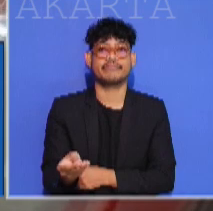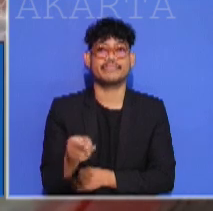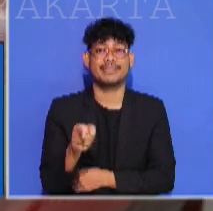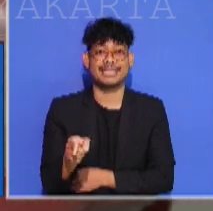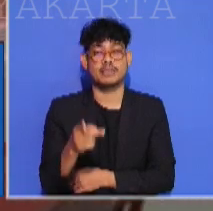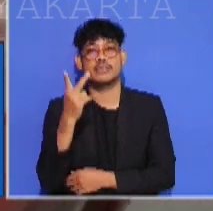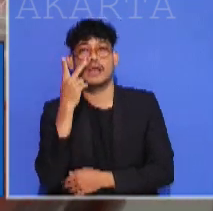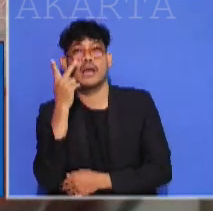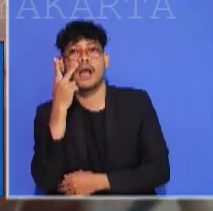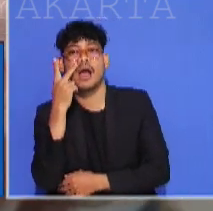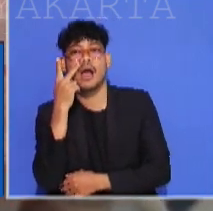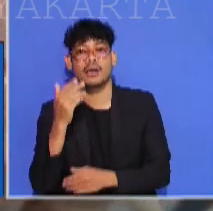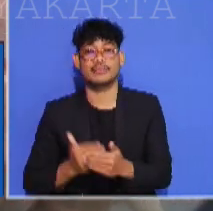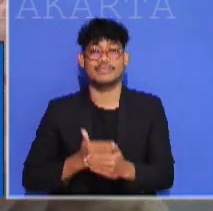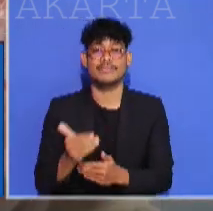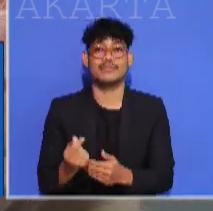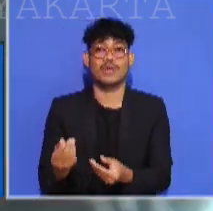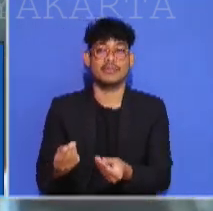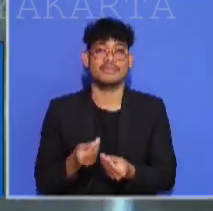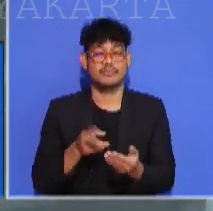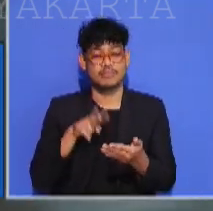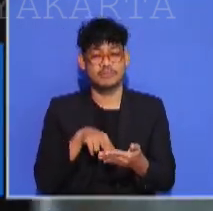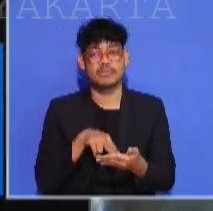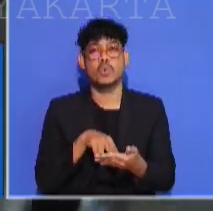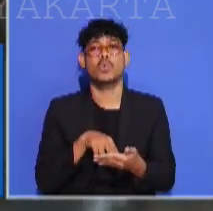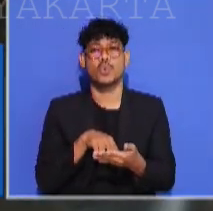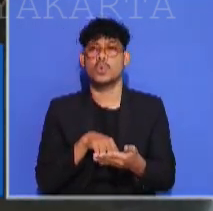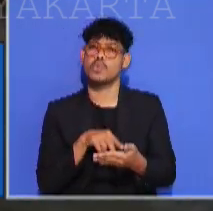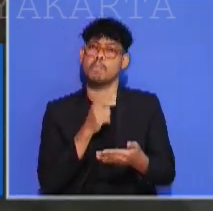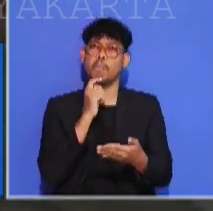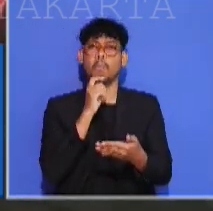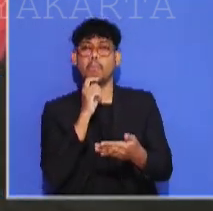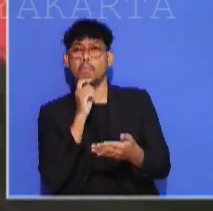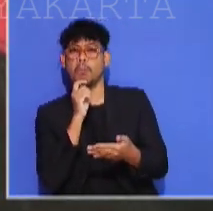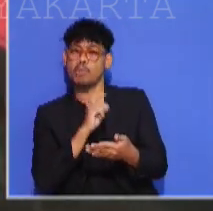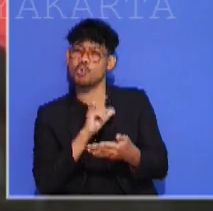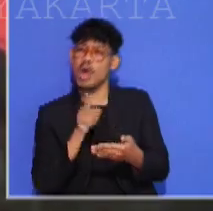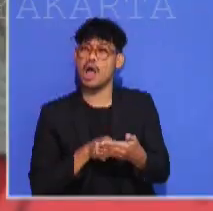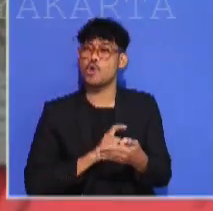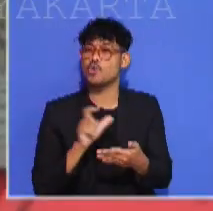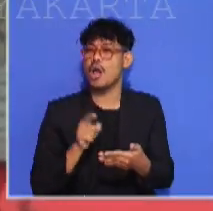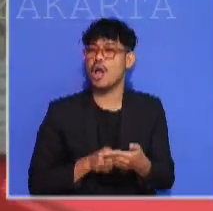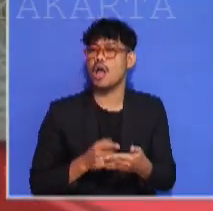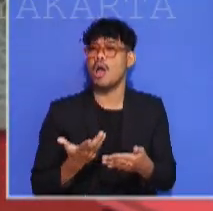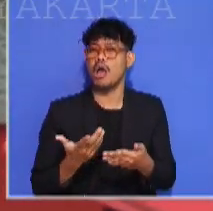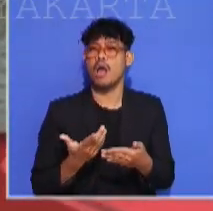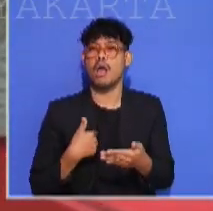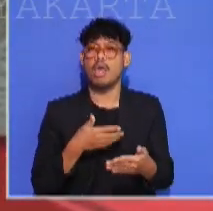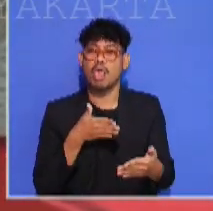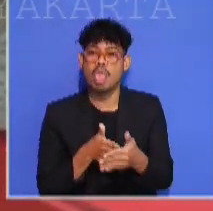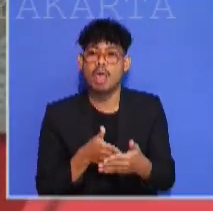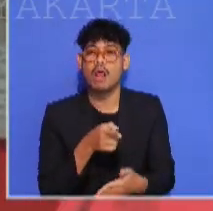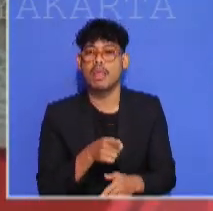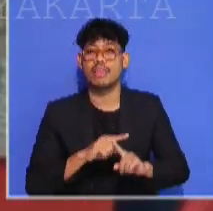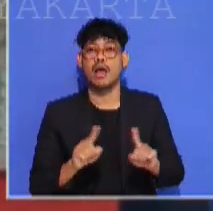Sesaat setelah diterima, penjaga toko curiga uang tersebut palsu. Menyadari hal itu, penjaga toko berupaya menghalangi pelaku, namun pelaku justru